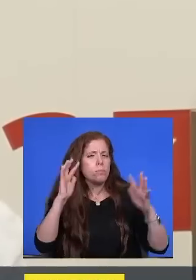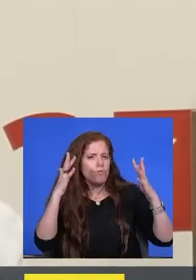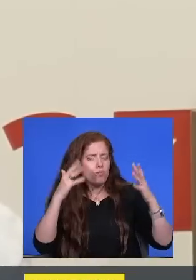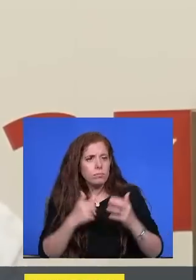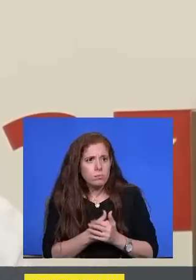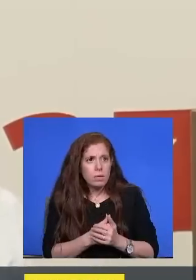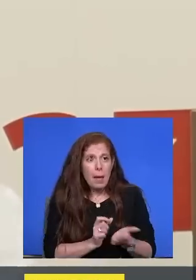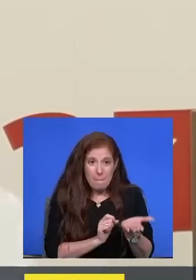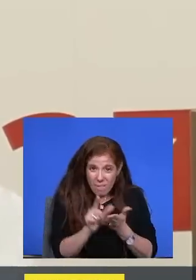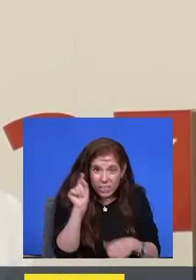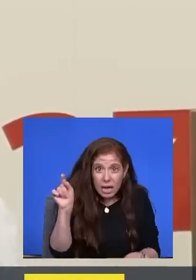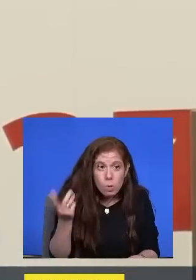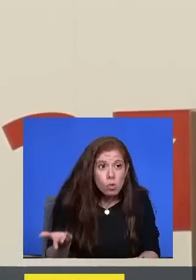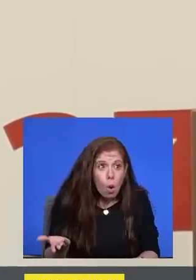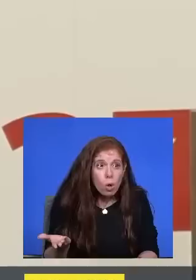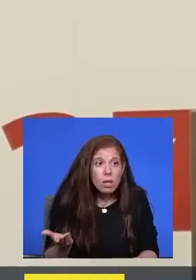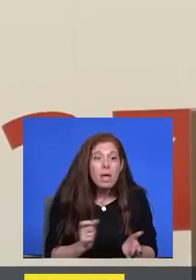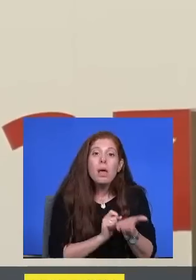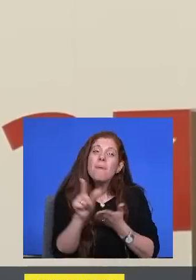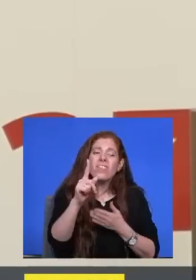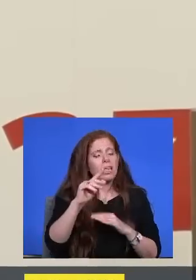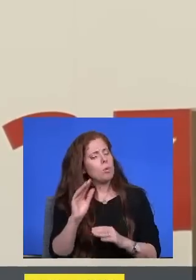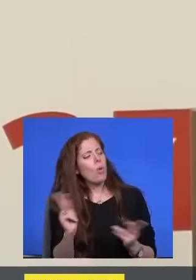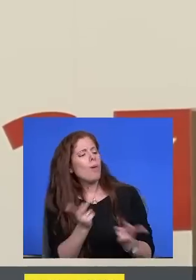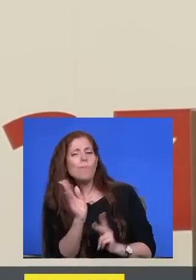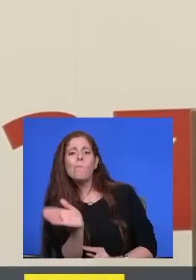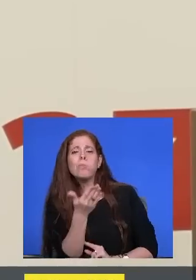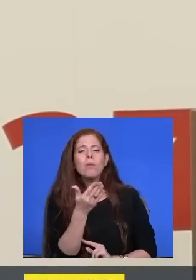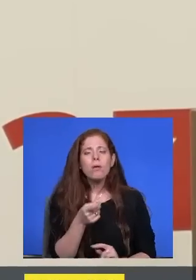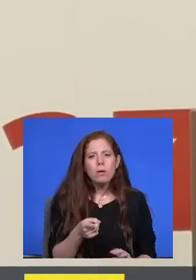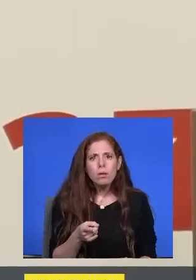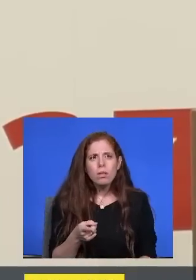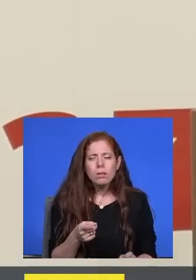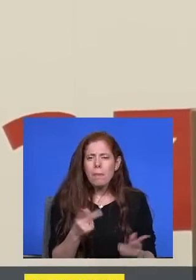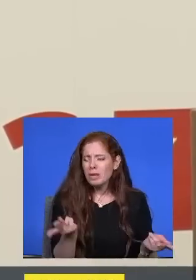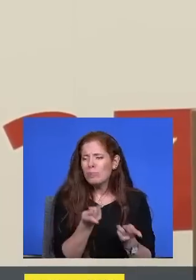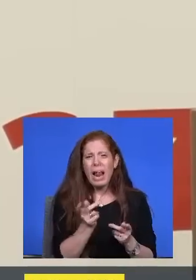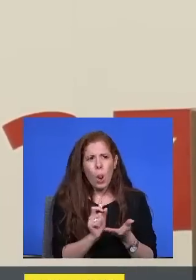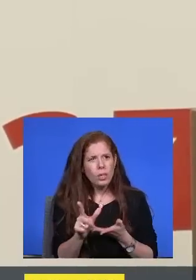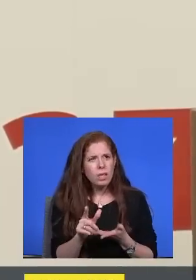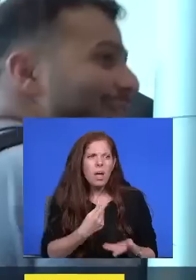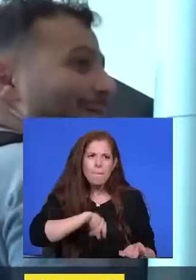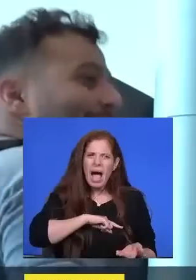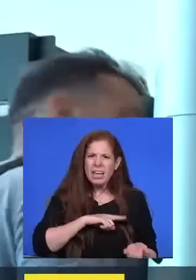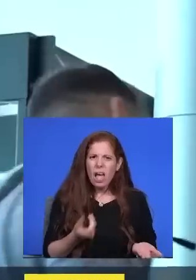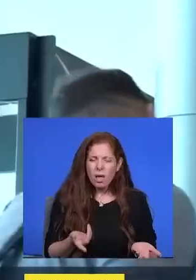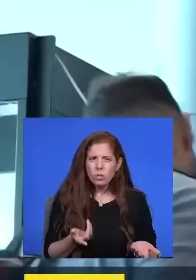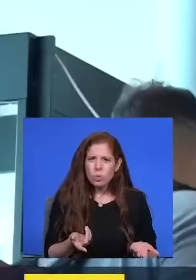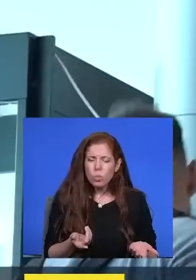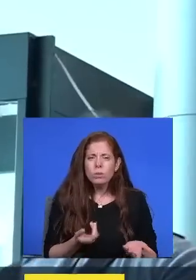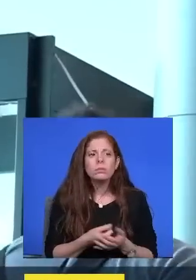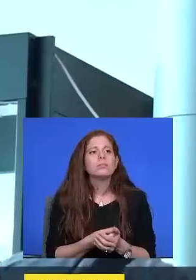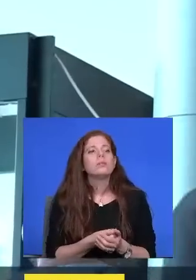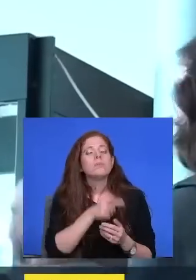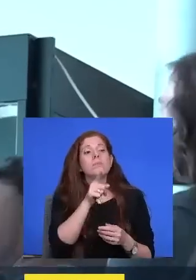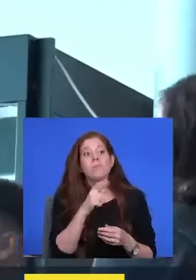מפטרים אותו! מפטרים אותו בהינף יד! מה, אנחנו ריפובליקת בננות? ומי ששילם את